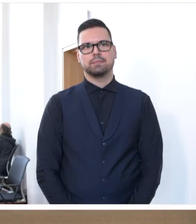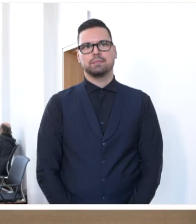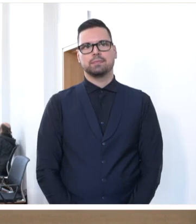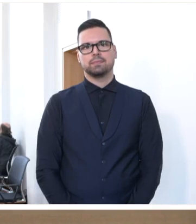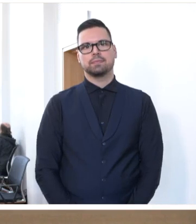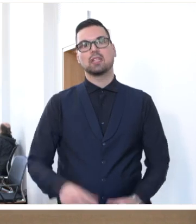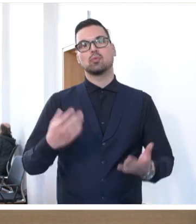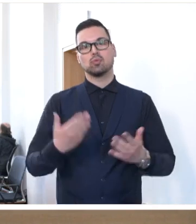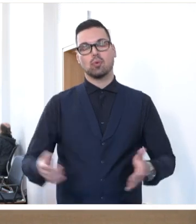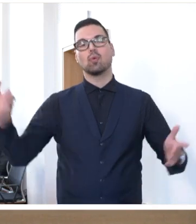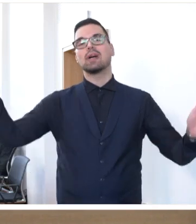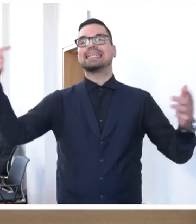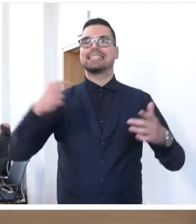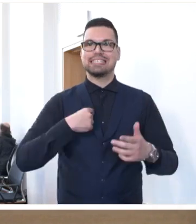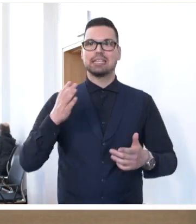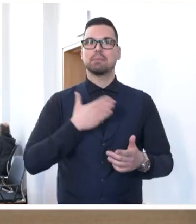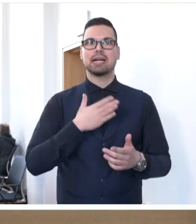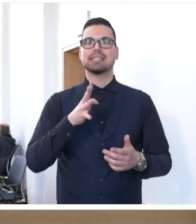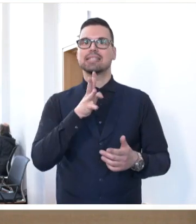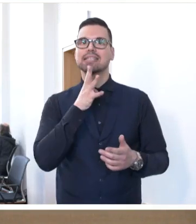ich komme zu meiner Rede.